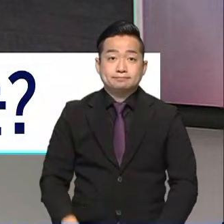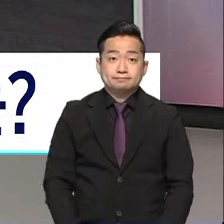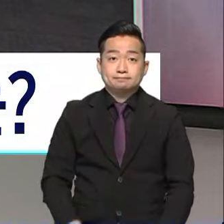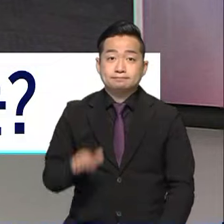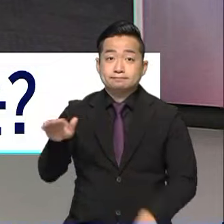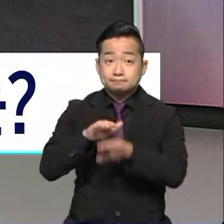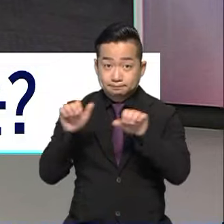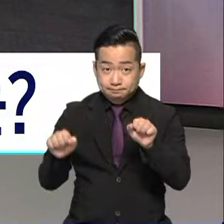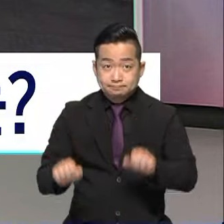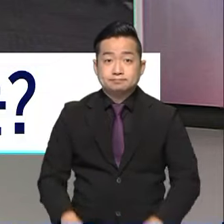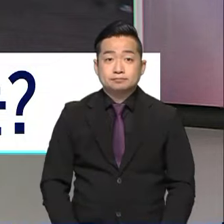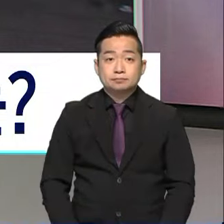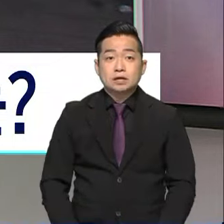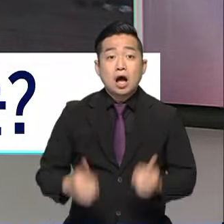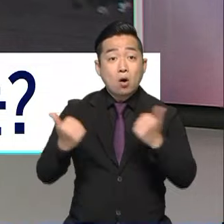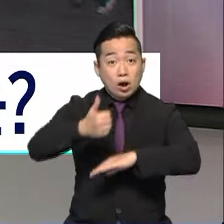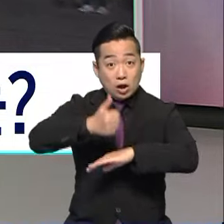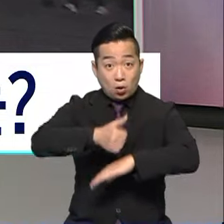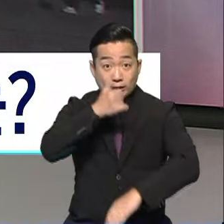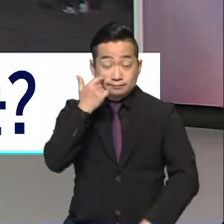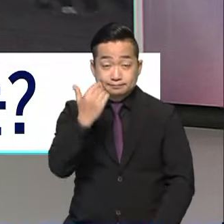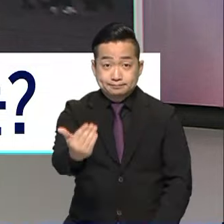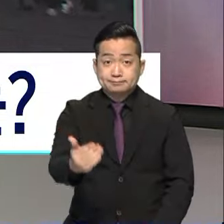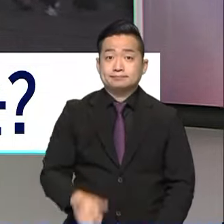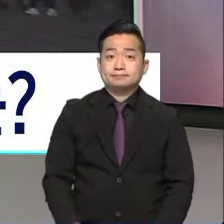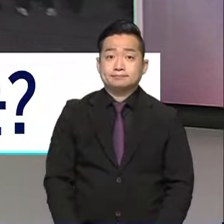하정영 기자 회의 결과가